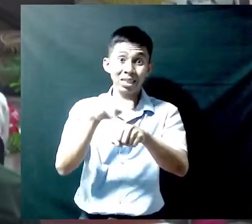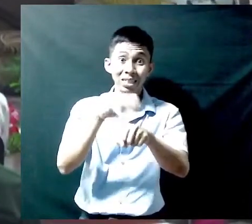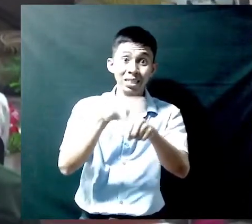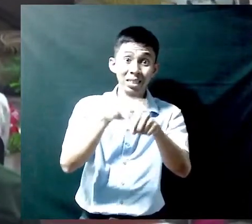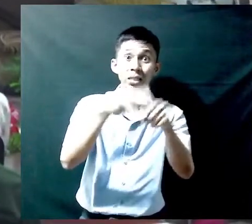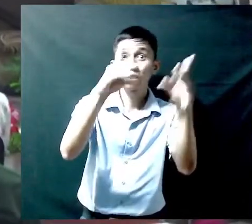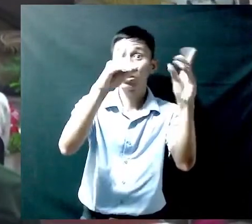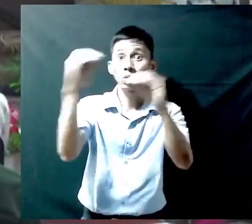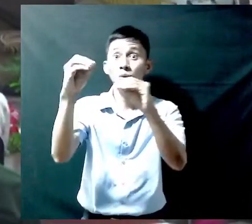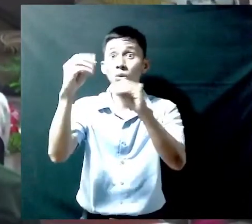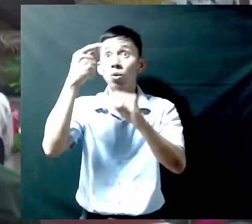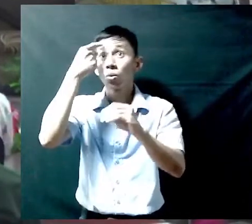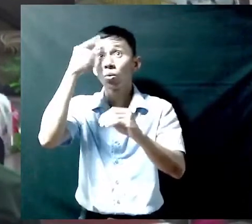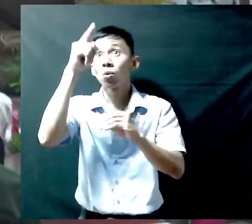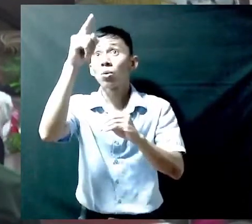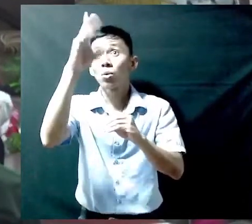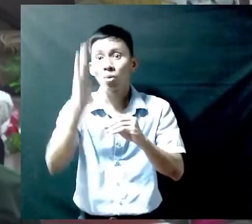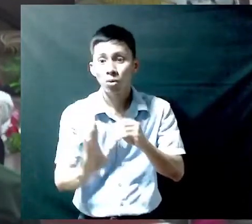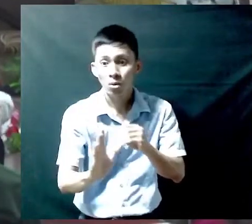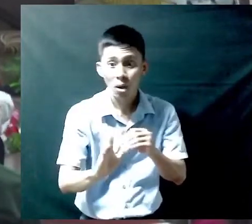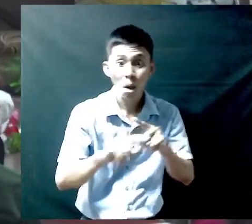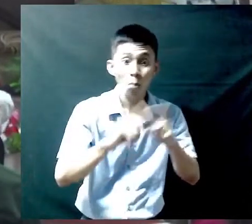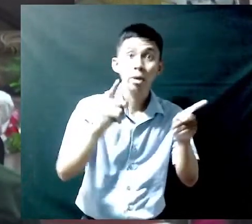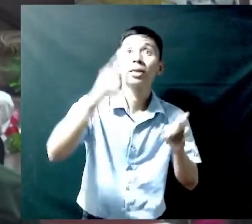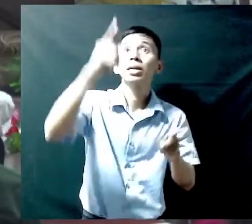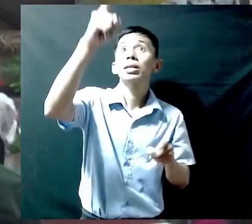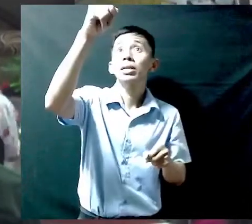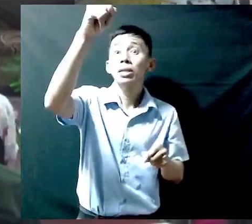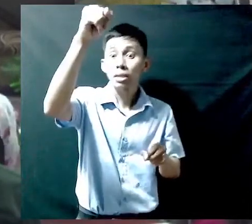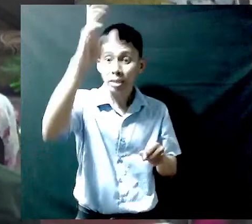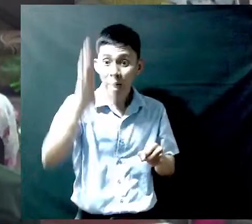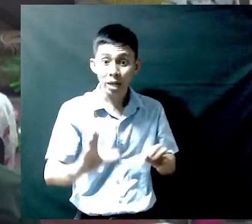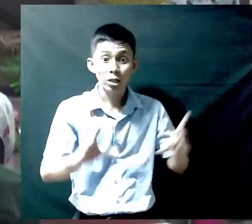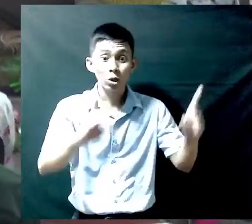Him, but God doing it through you.